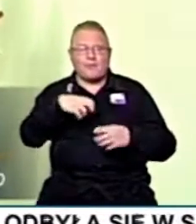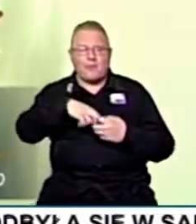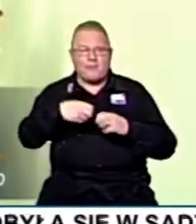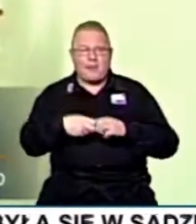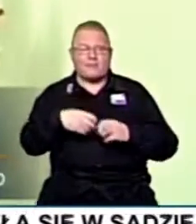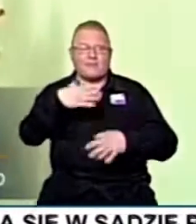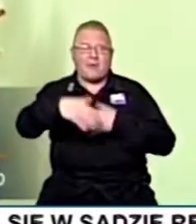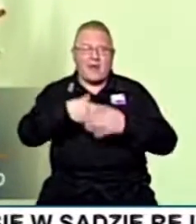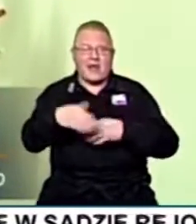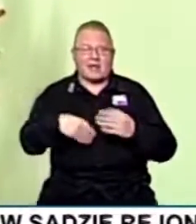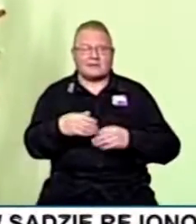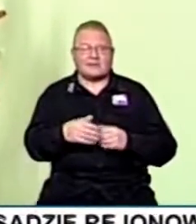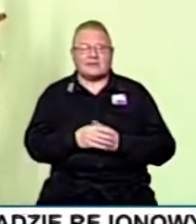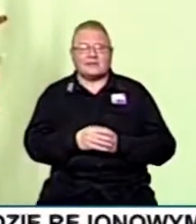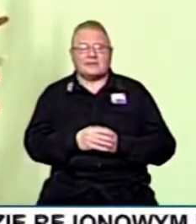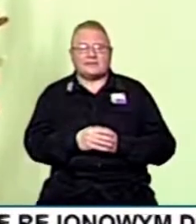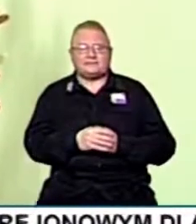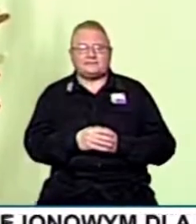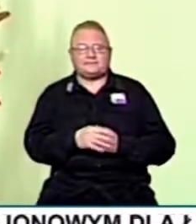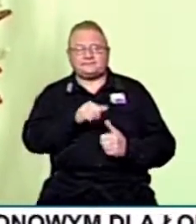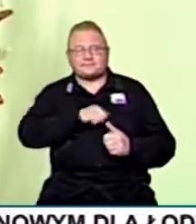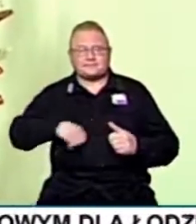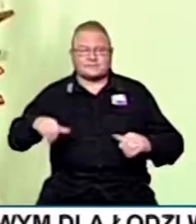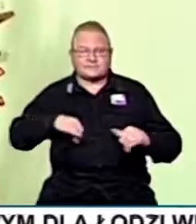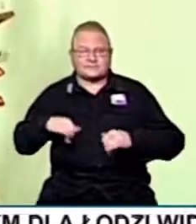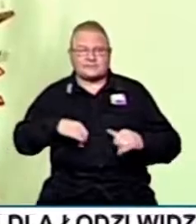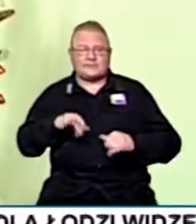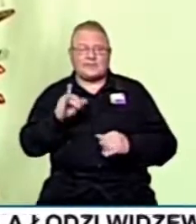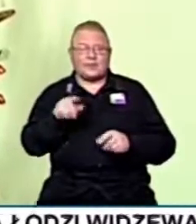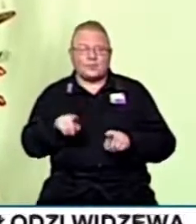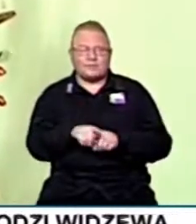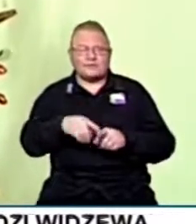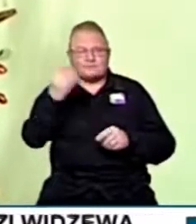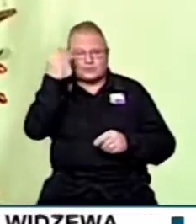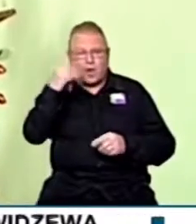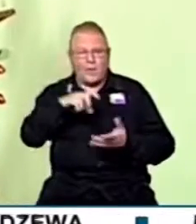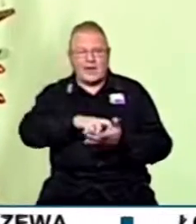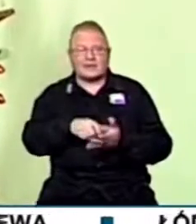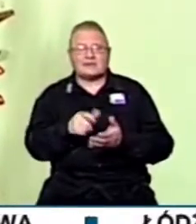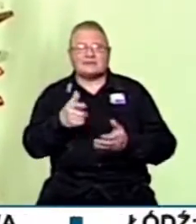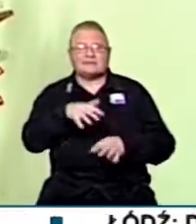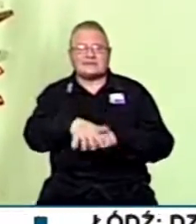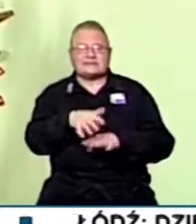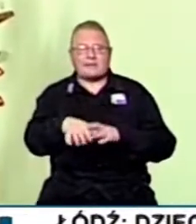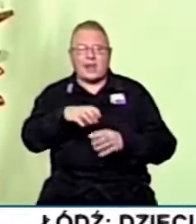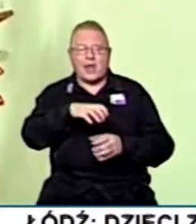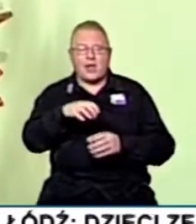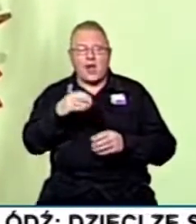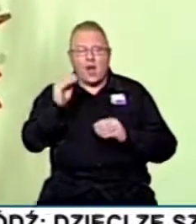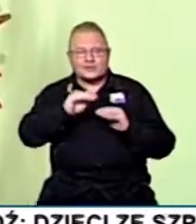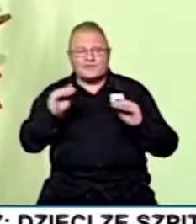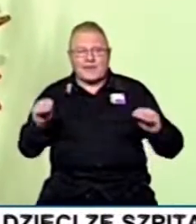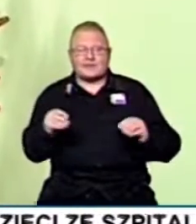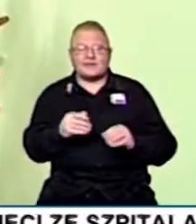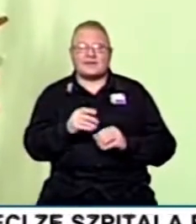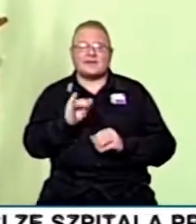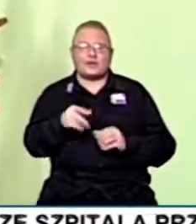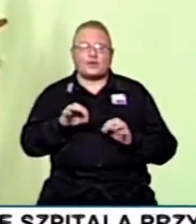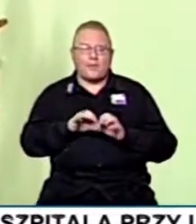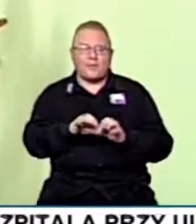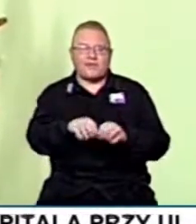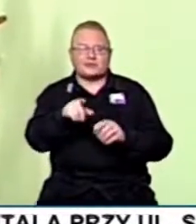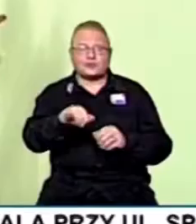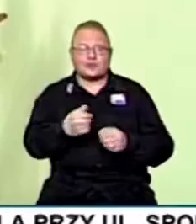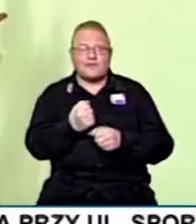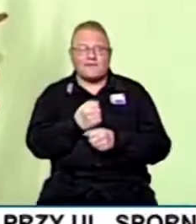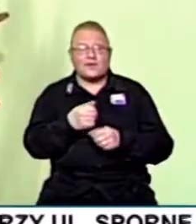chaos, zamieszanie, bałagan w samorządach, również w szkołach, w systemie oświaty, a docelowo doprowadzi to do